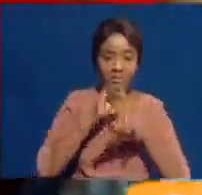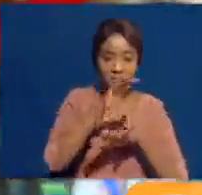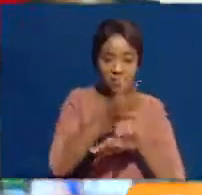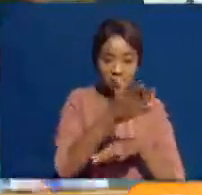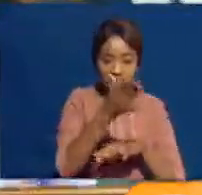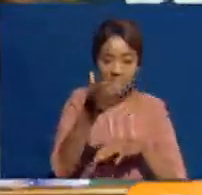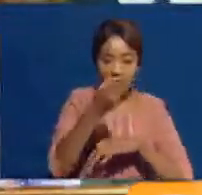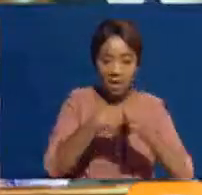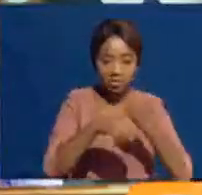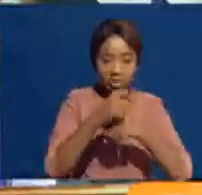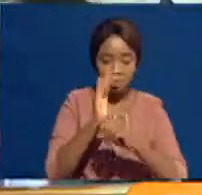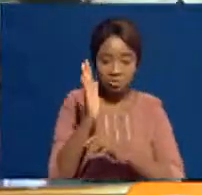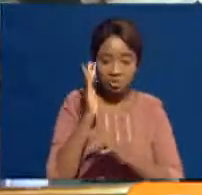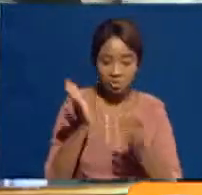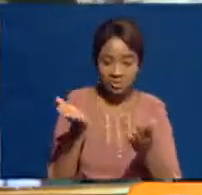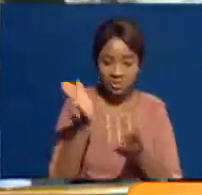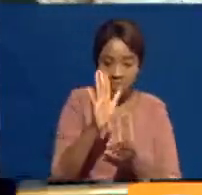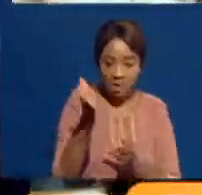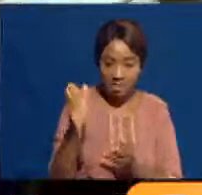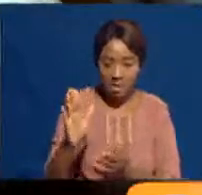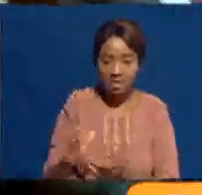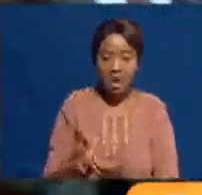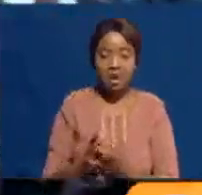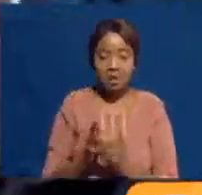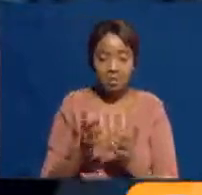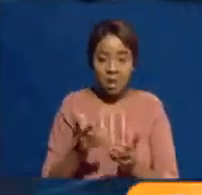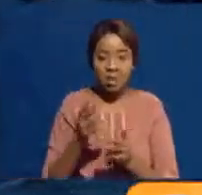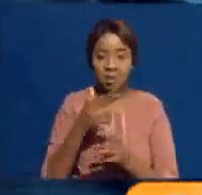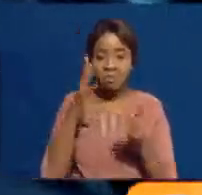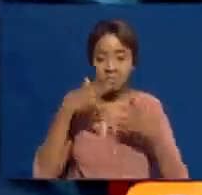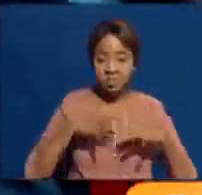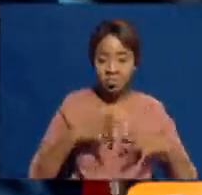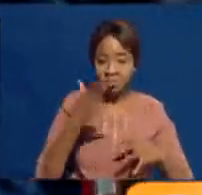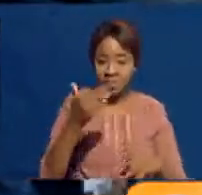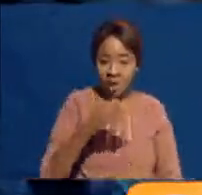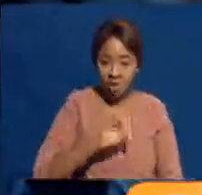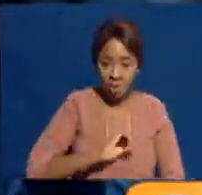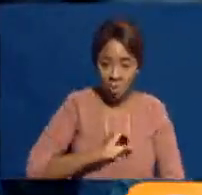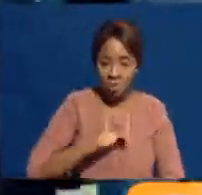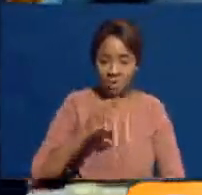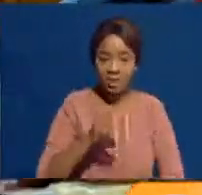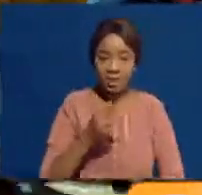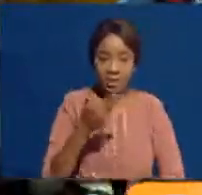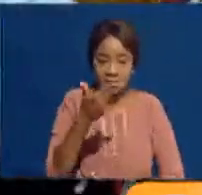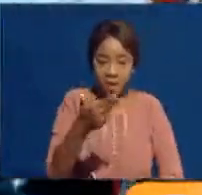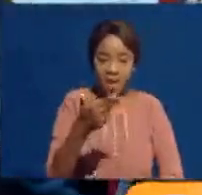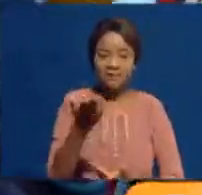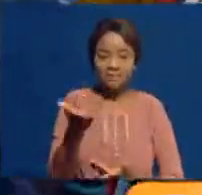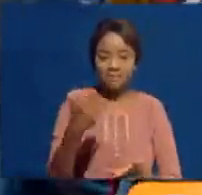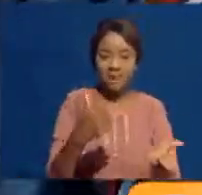raia zimesalimishwa kwa maafisa wa usalama, huku msako wa kutoa bunduki zaidi